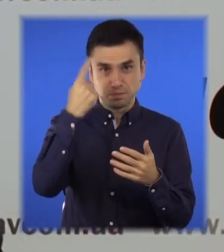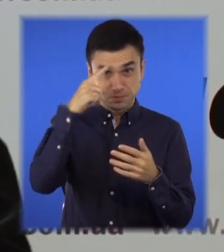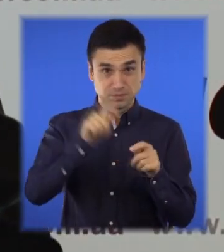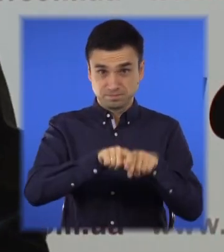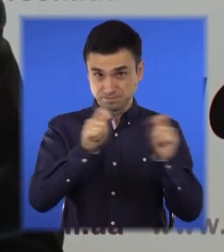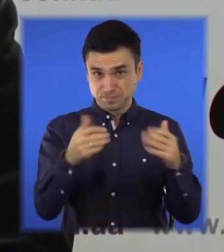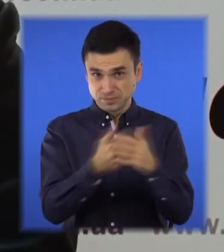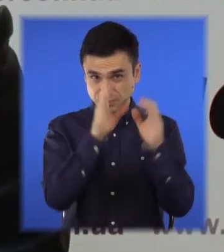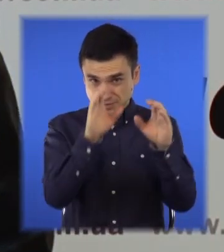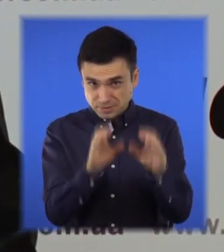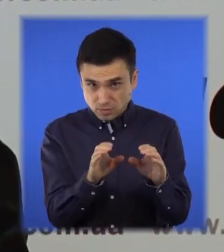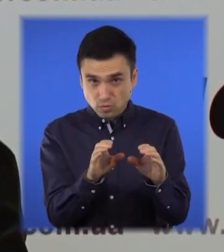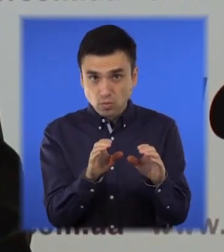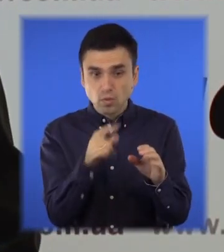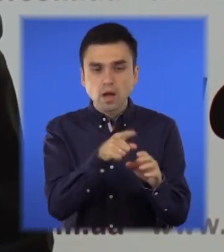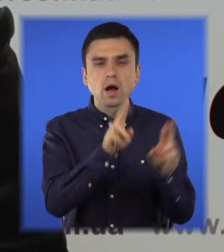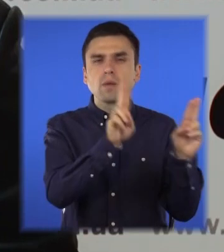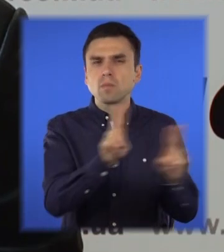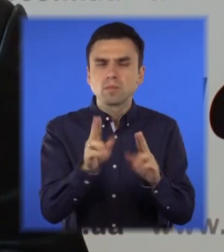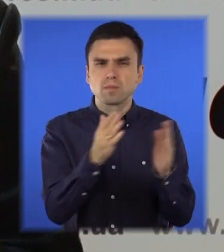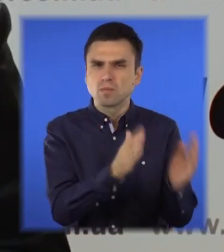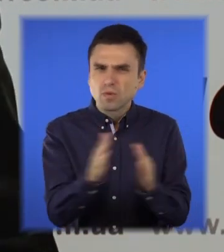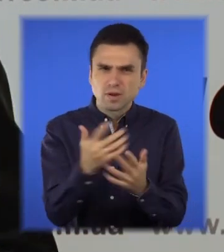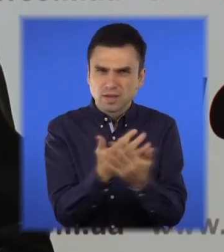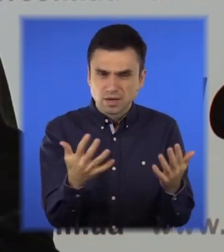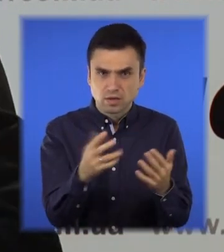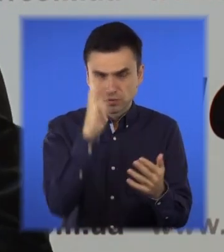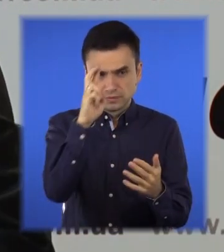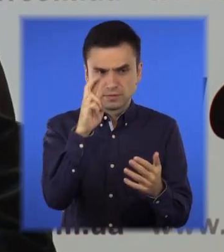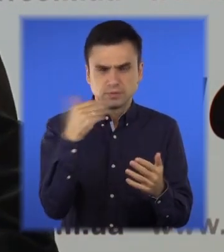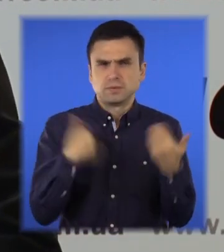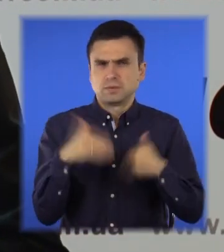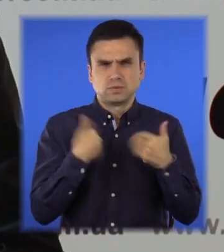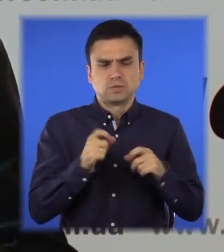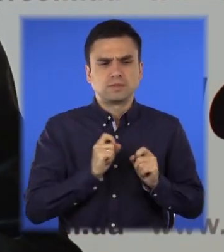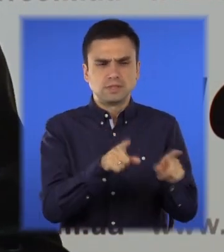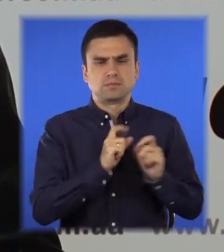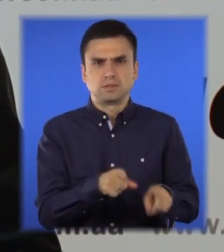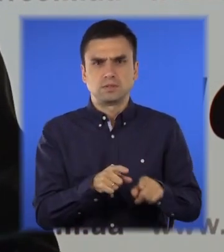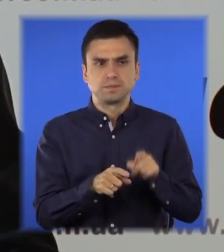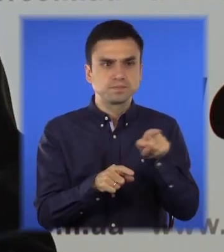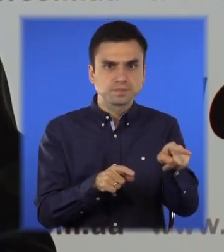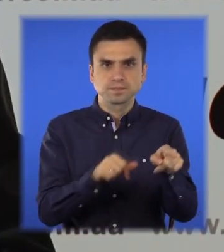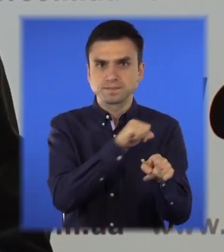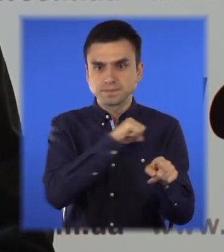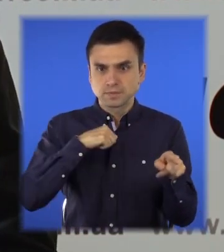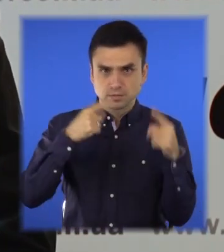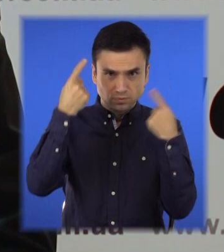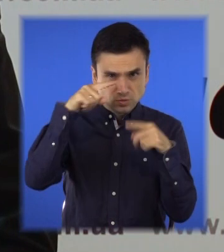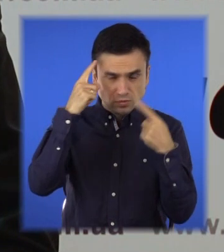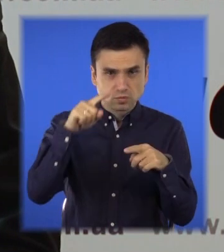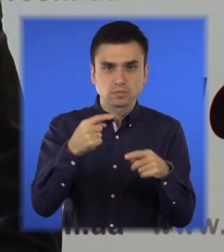намагається уникнути своєї відповідальності за створення інституційних нормативних передумов